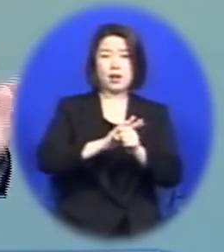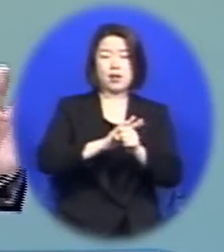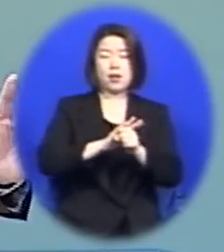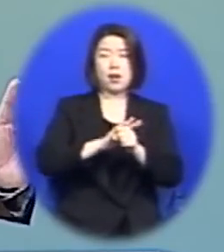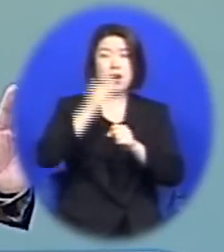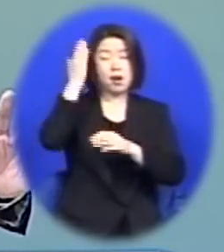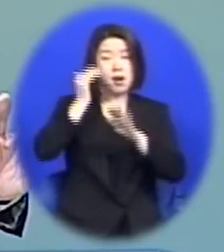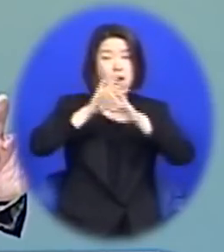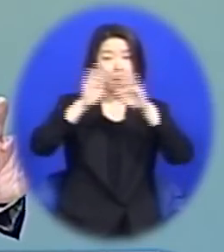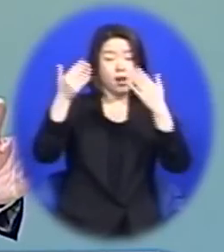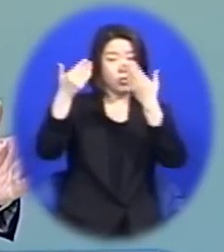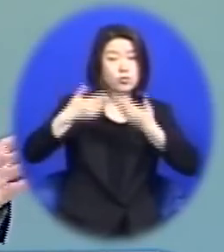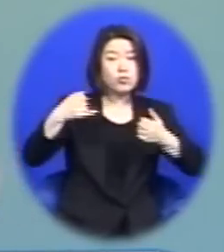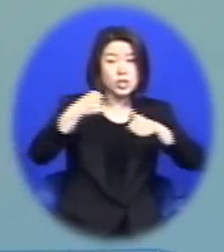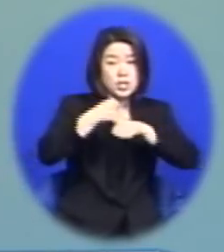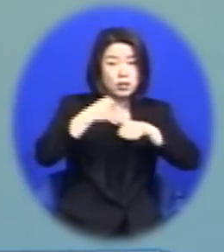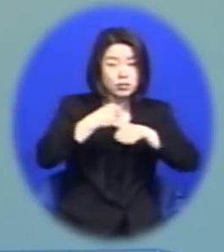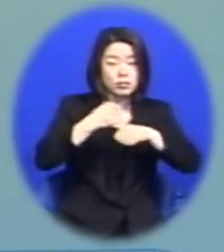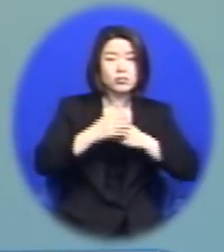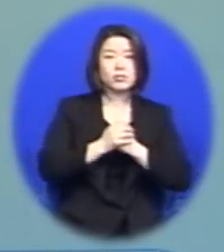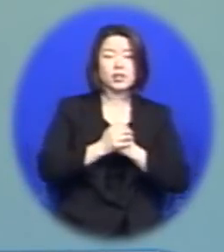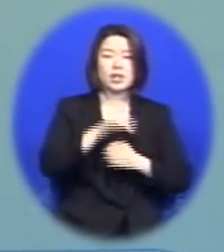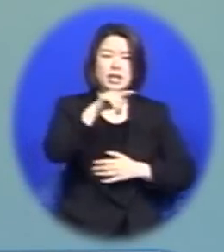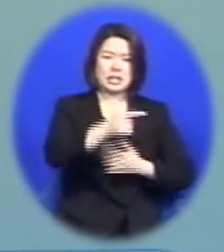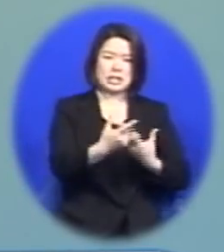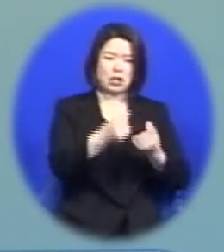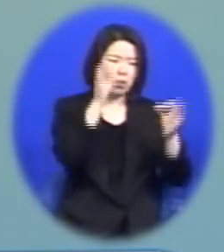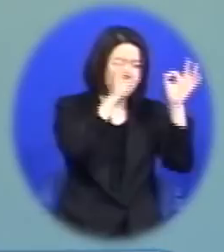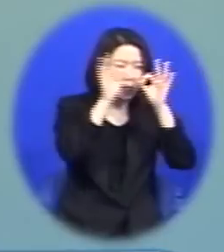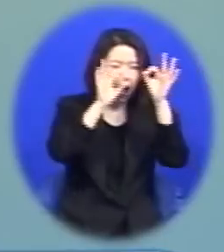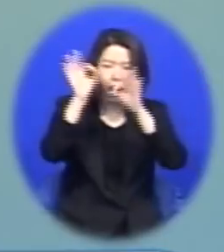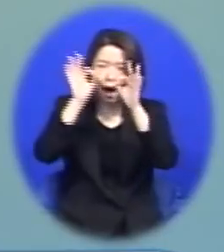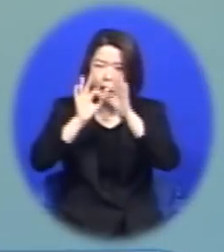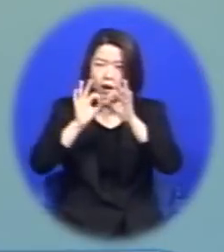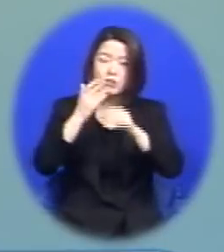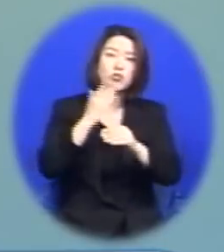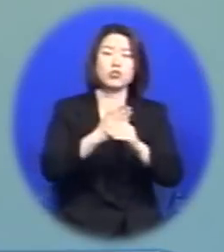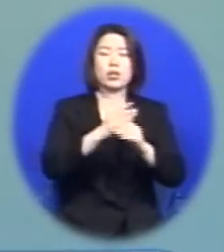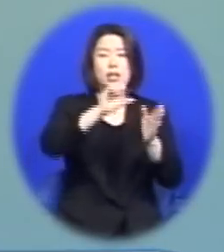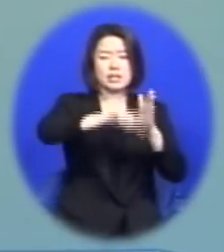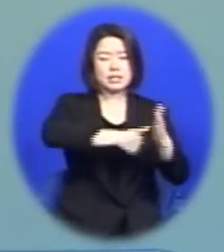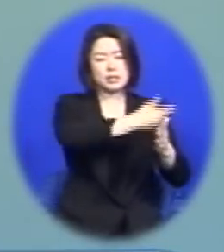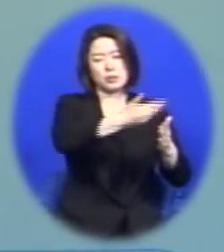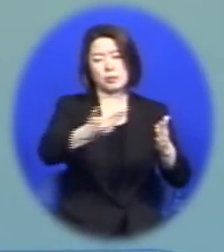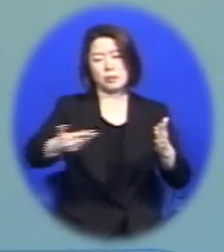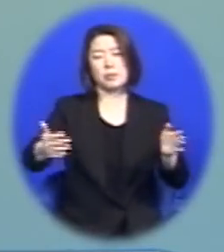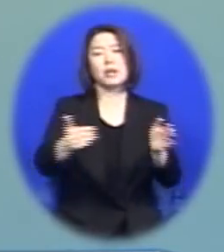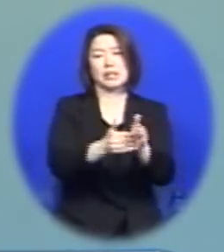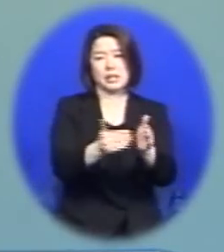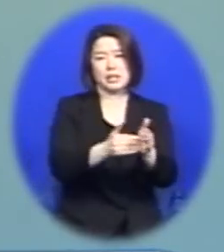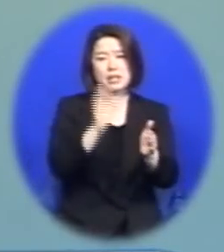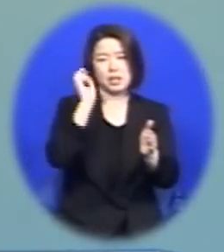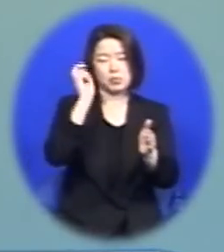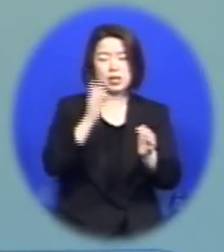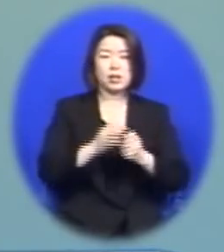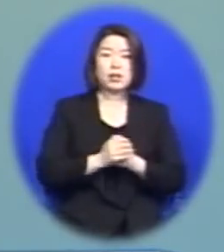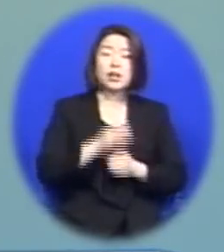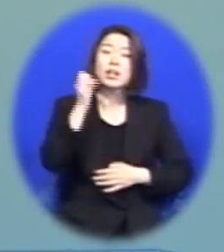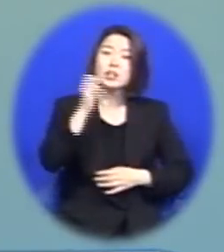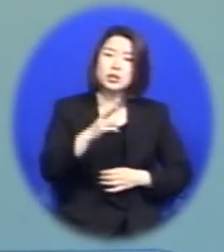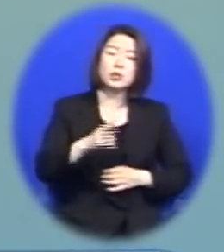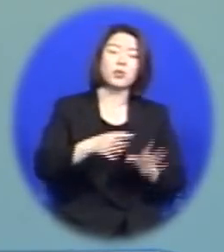천생연분 그런거 찾다가 세월 다 흘러가는 것 그리고